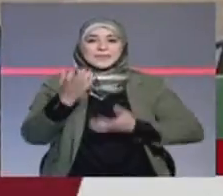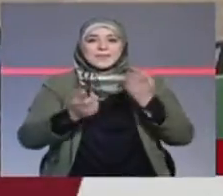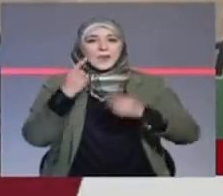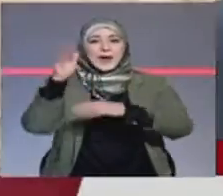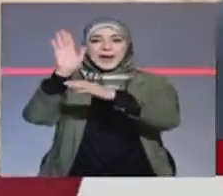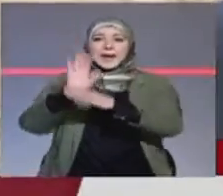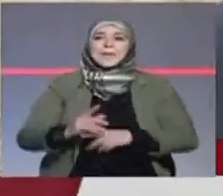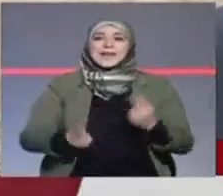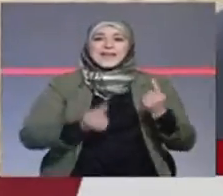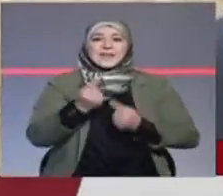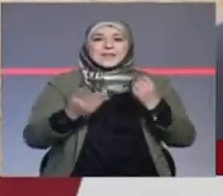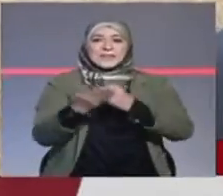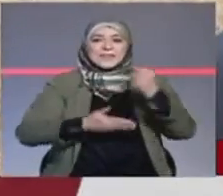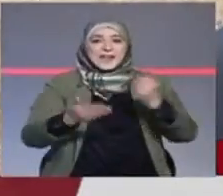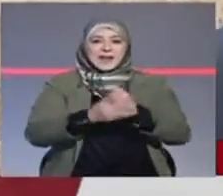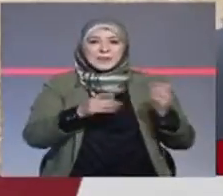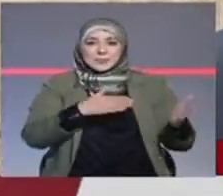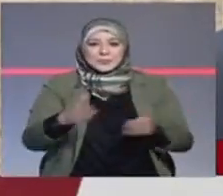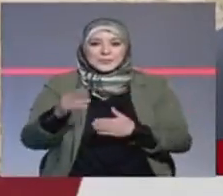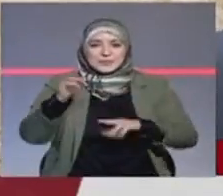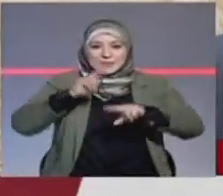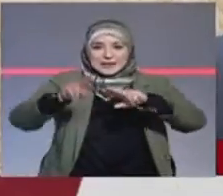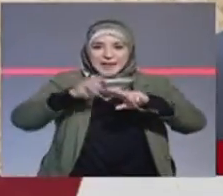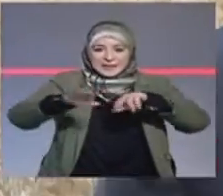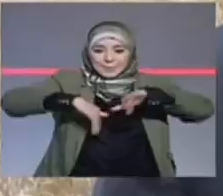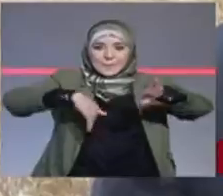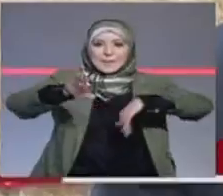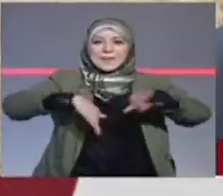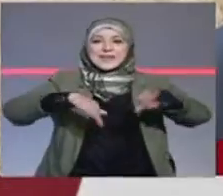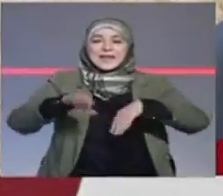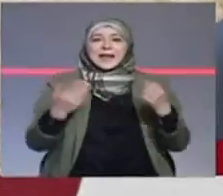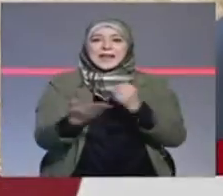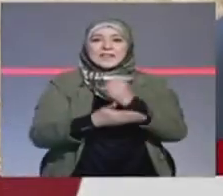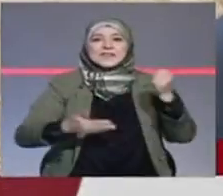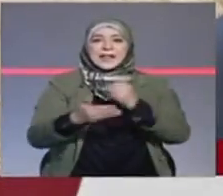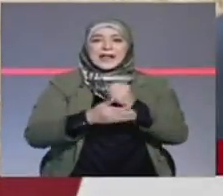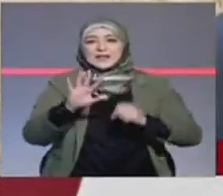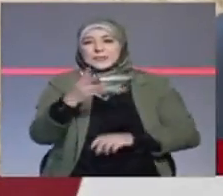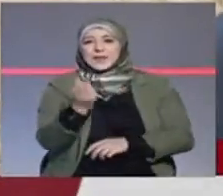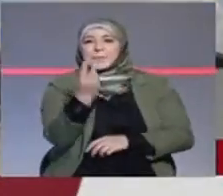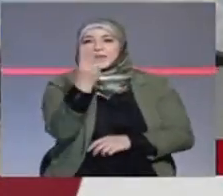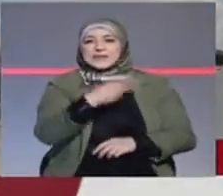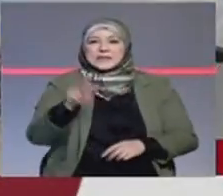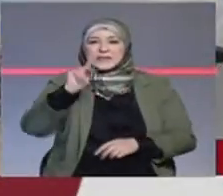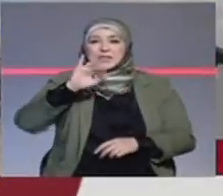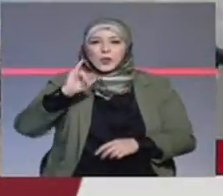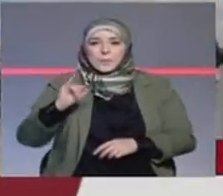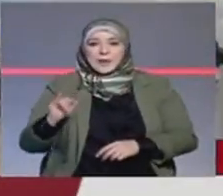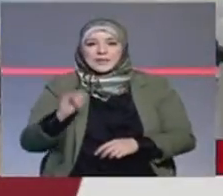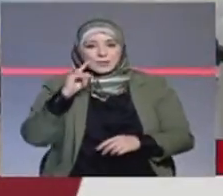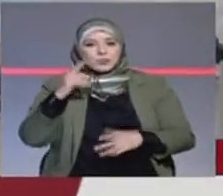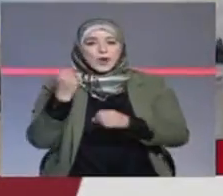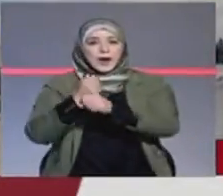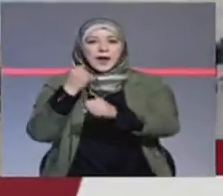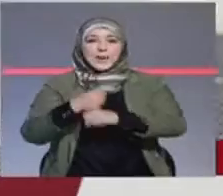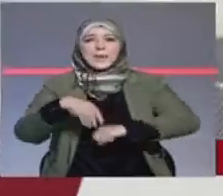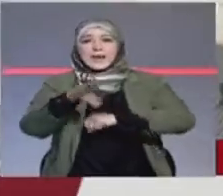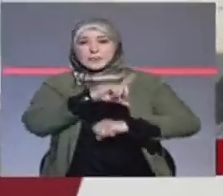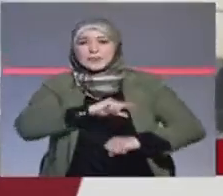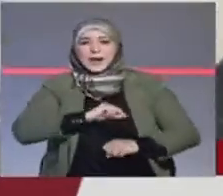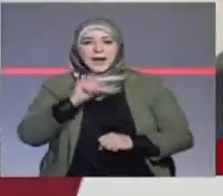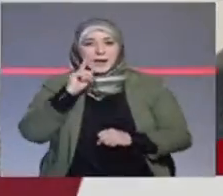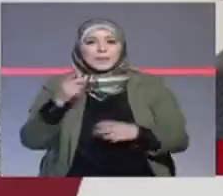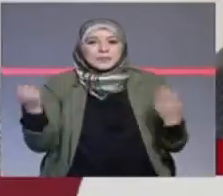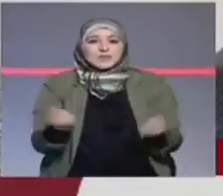الصبا. تهيئة المسالك الفلاحية في تقريبا في حدود 200 كيلومتر، والعمل الأمني وكذلك